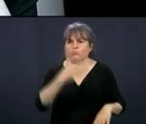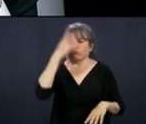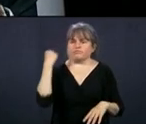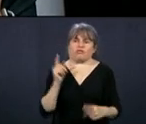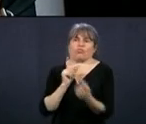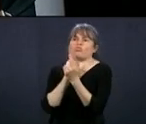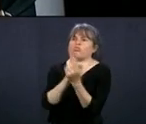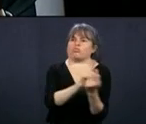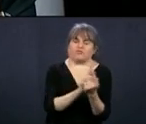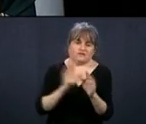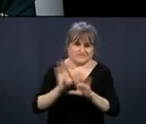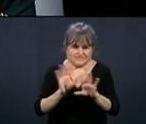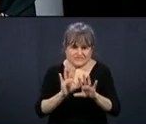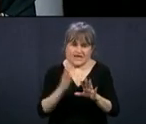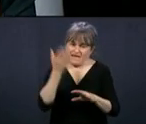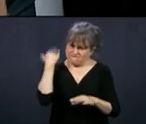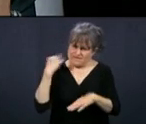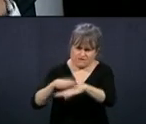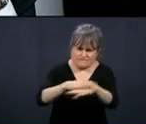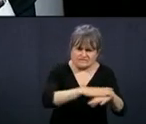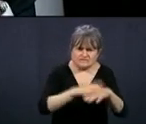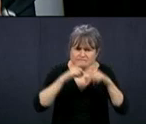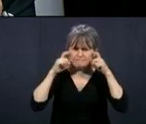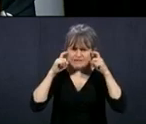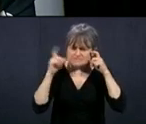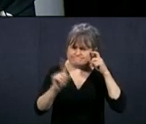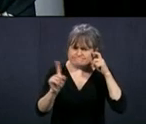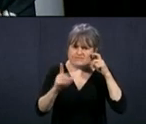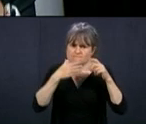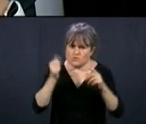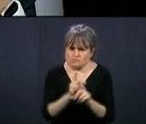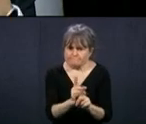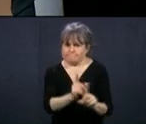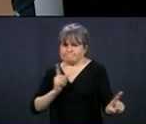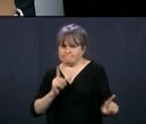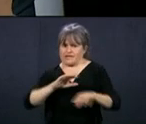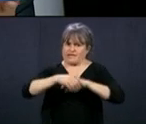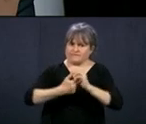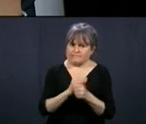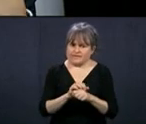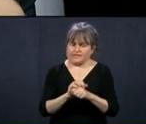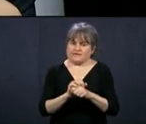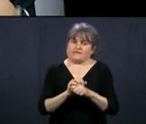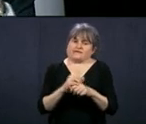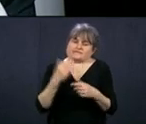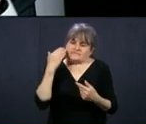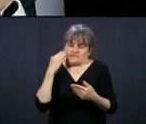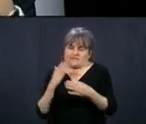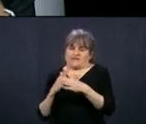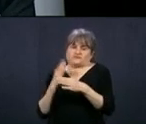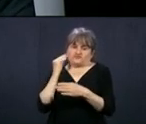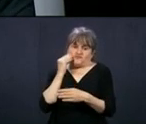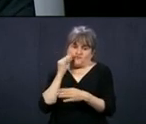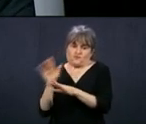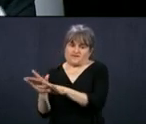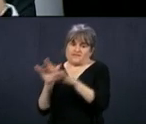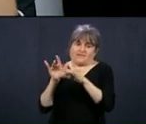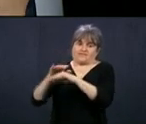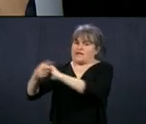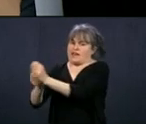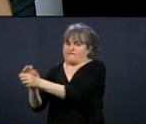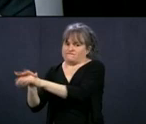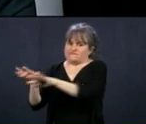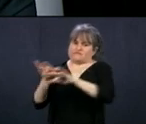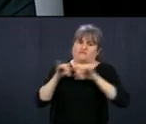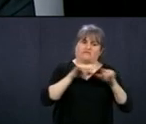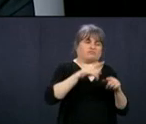consigne, distanciation, 2 mètres numéro 1, lavage, hygiène des mains avant de sortir, en revenant, quand on mange. Puis